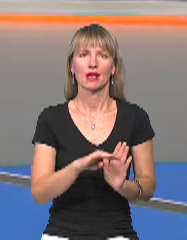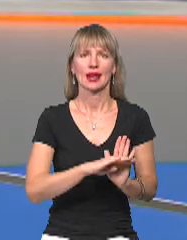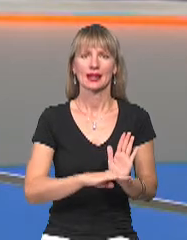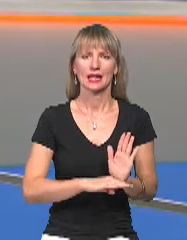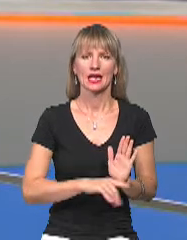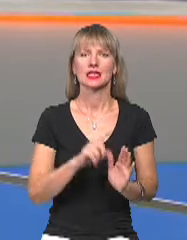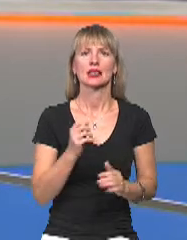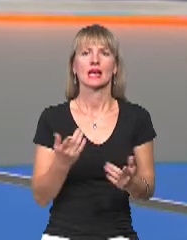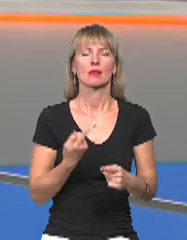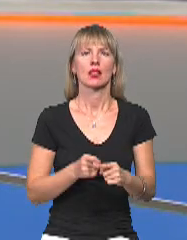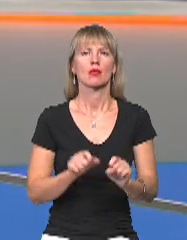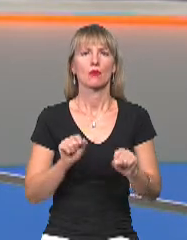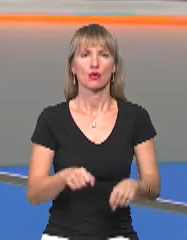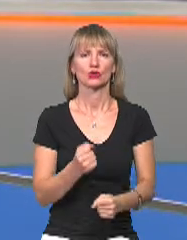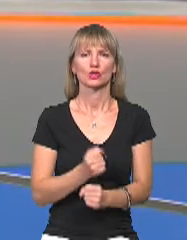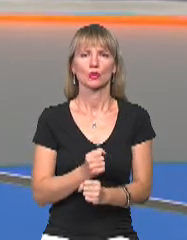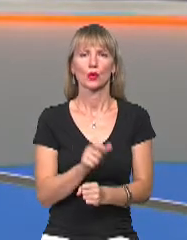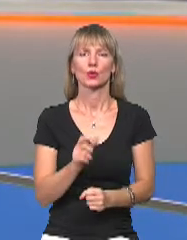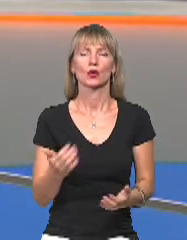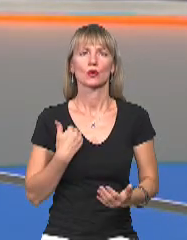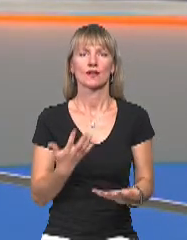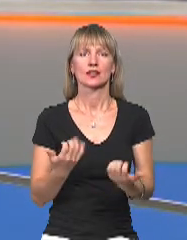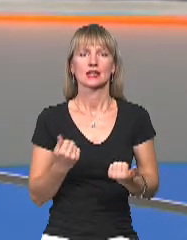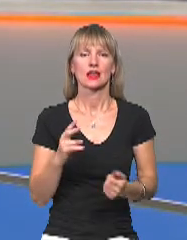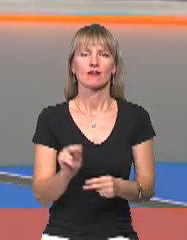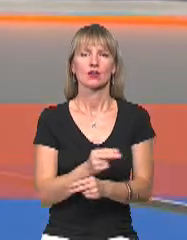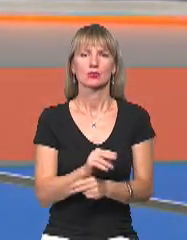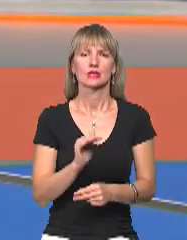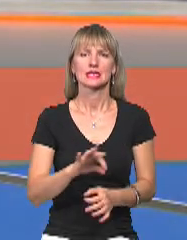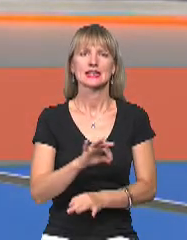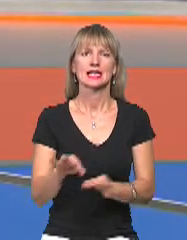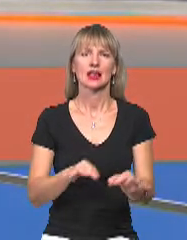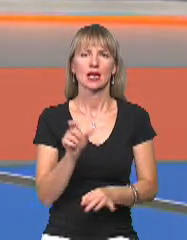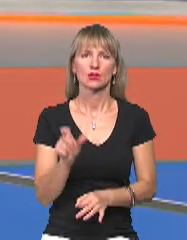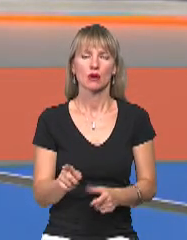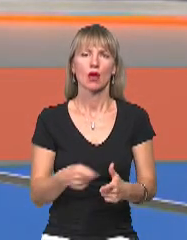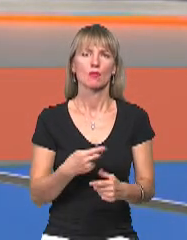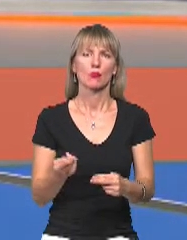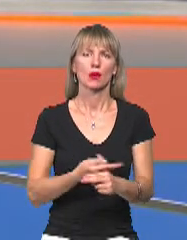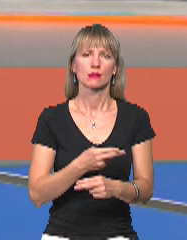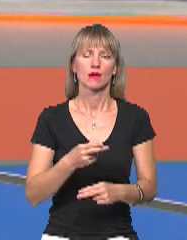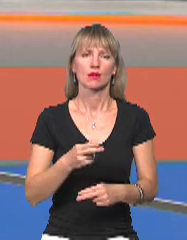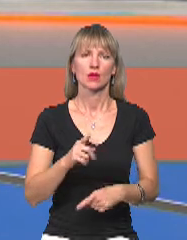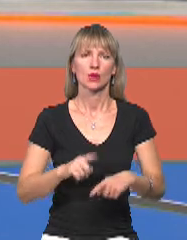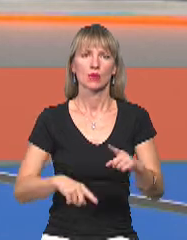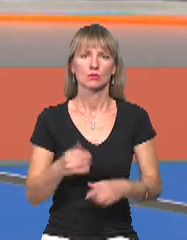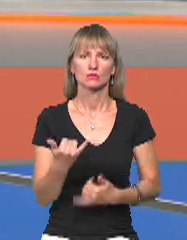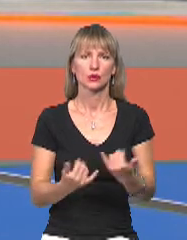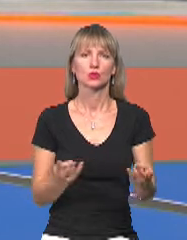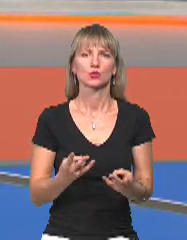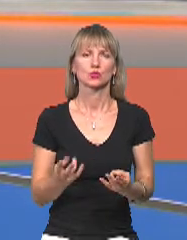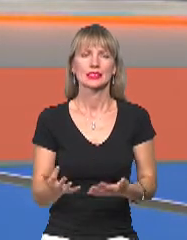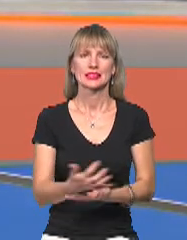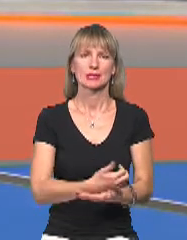це можна зробити. Люди, які хочуть взяти на виховання дитину-сироту, або дитину позбавлену батьківського піклування, повинні зібрати певний